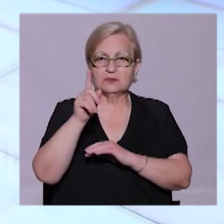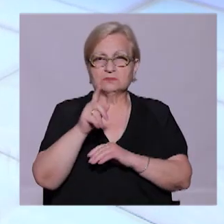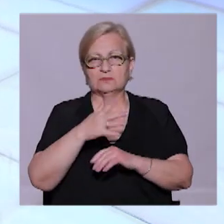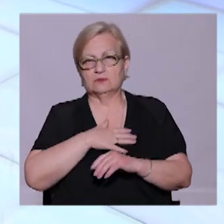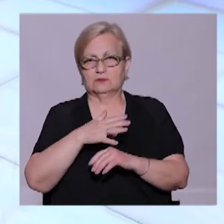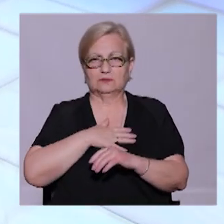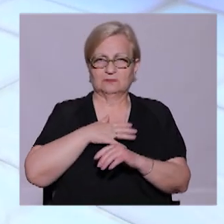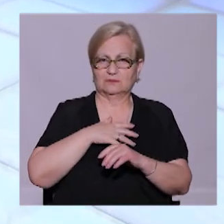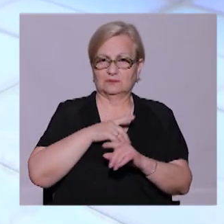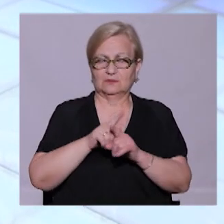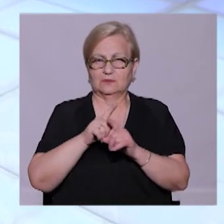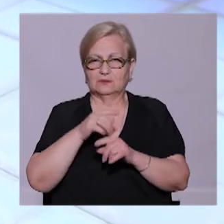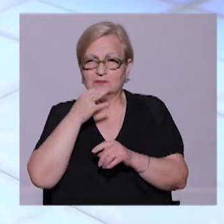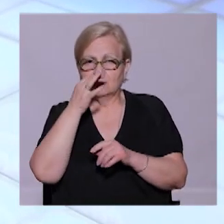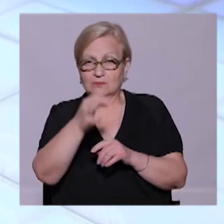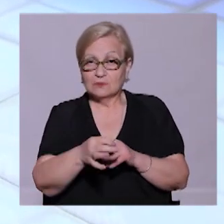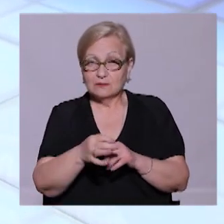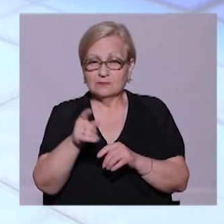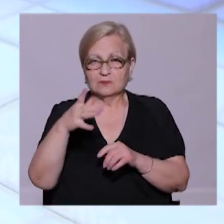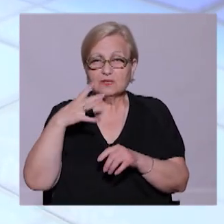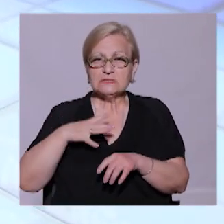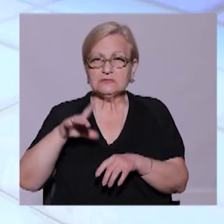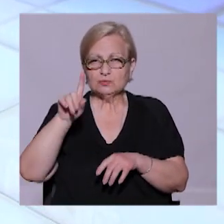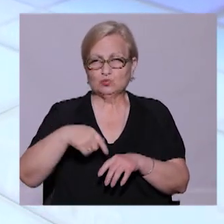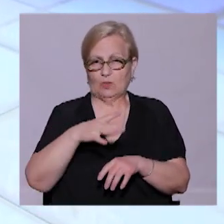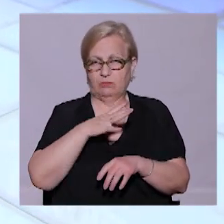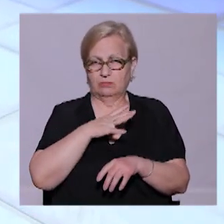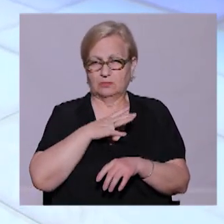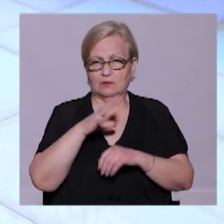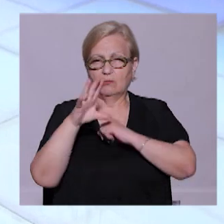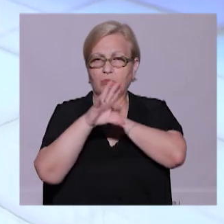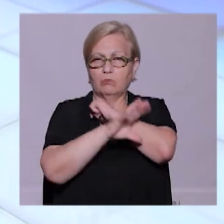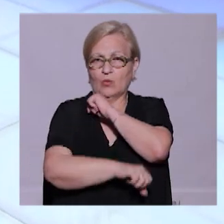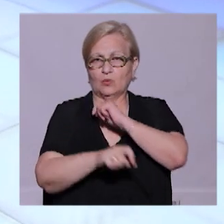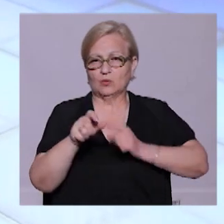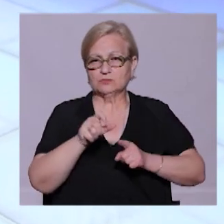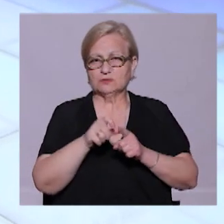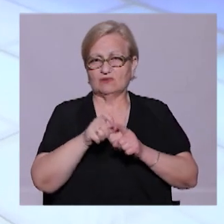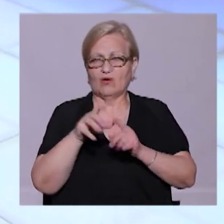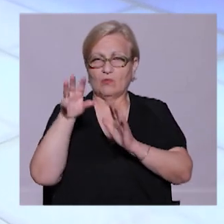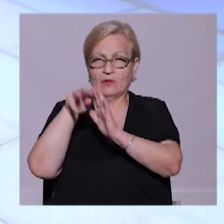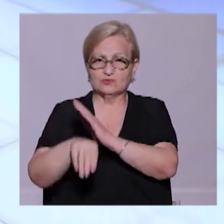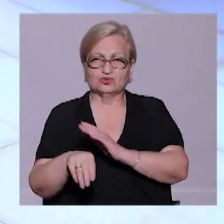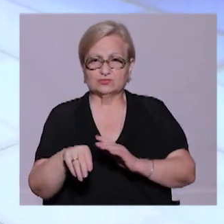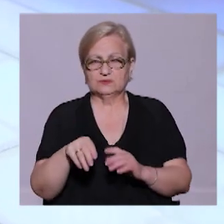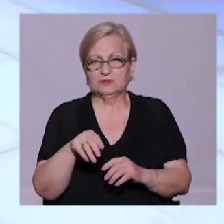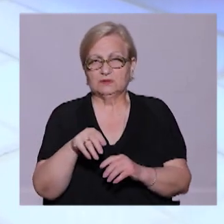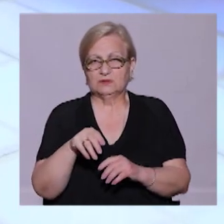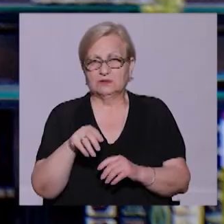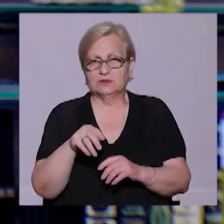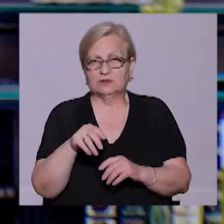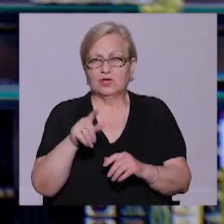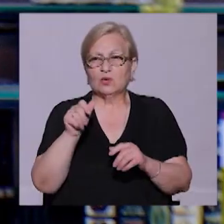რომან დიდოსტატის მარჯვენასთან დაკავშირებით, და იძულებული გახდა ბოლო სიტყვაობაში რაღაცნაირად